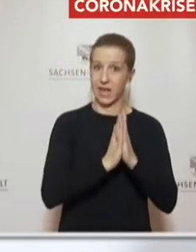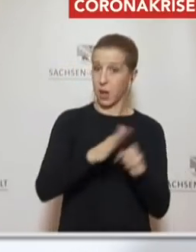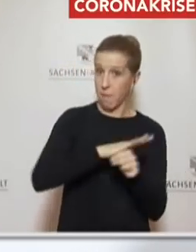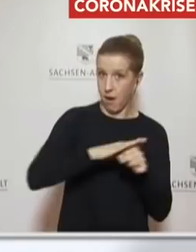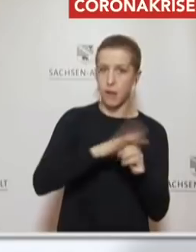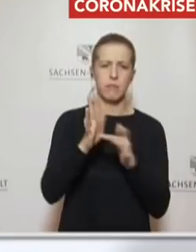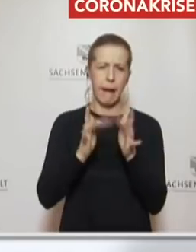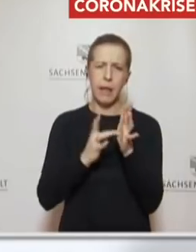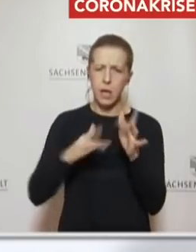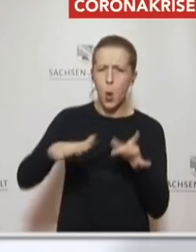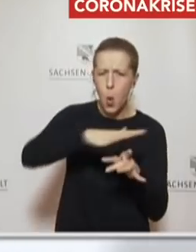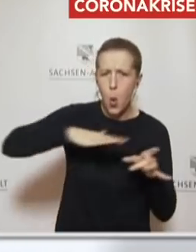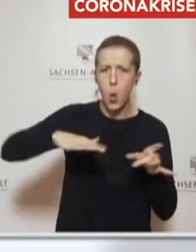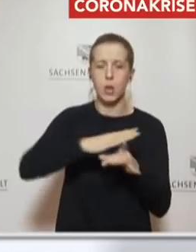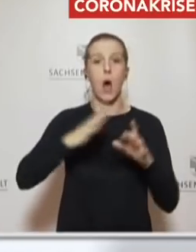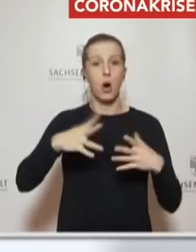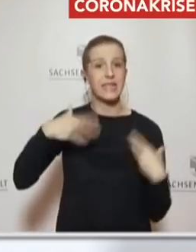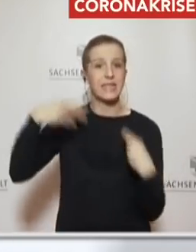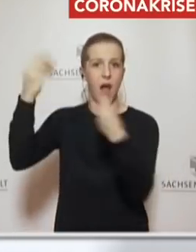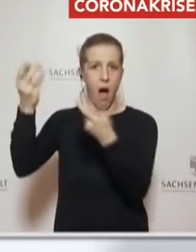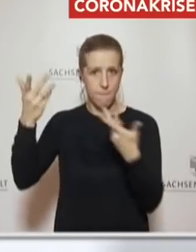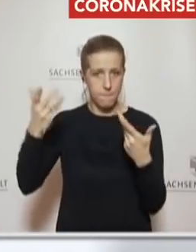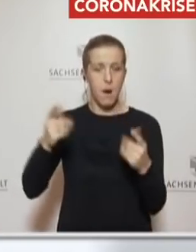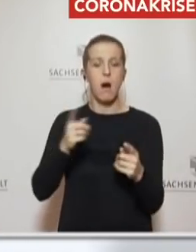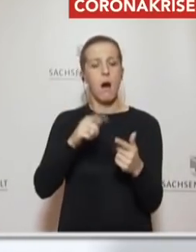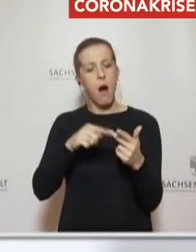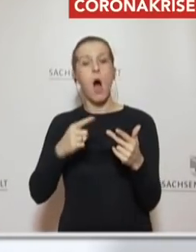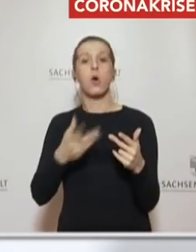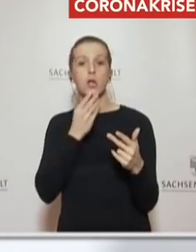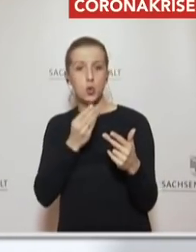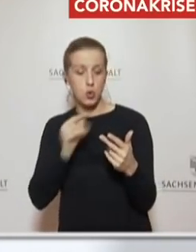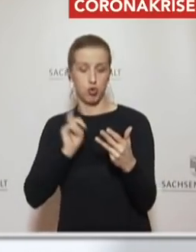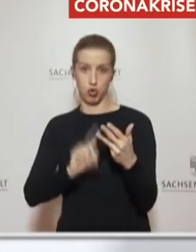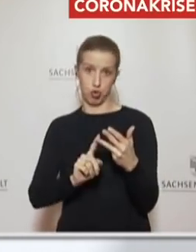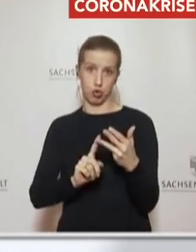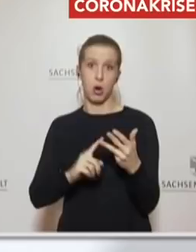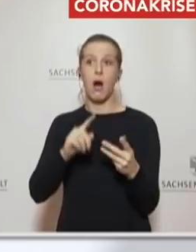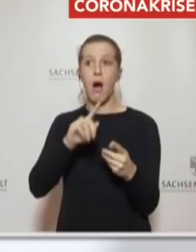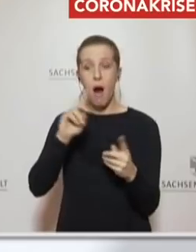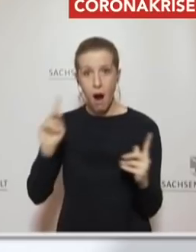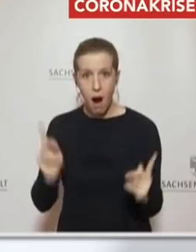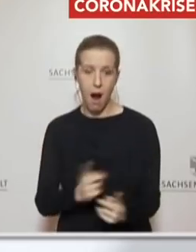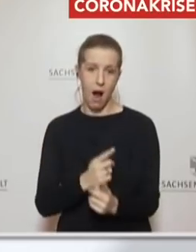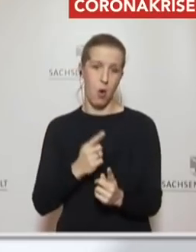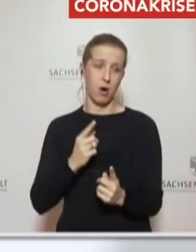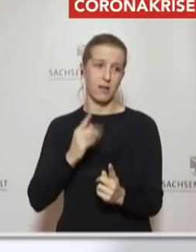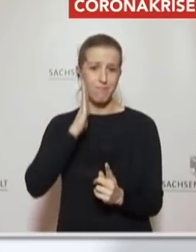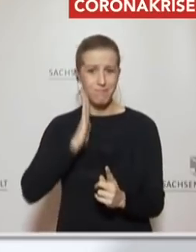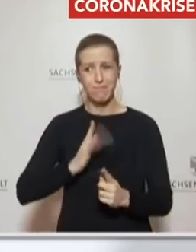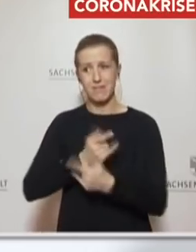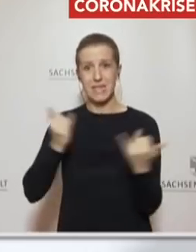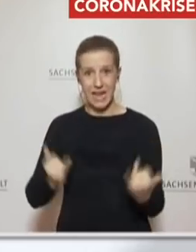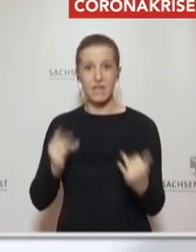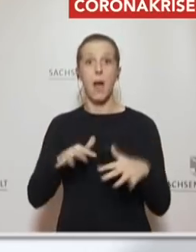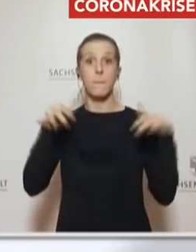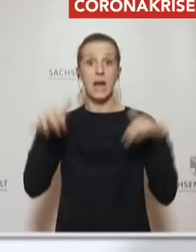die Religionsgemeinschaften, die islamischen Gemeinschaften und als auch die jüdischen Gemeinden gebeten werden, möglichst auf Präsenzveranstaltungen